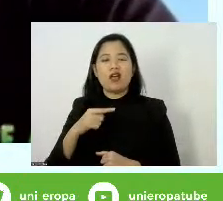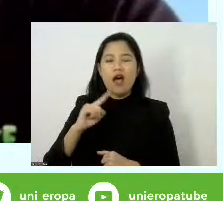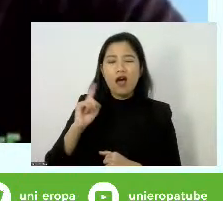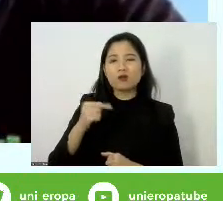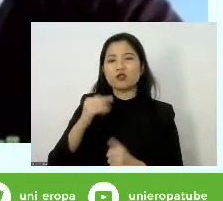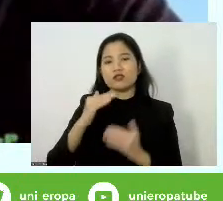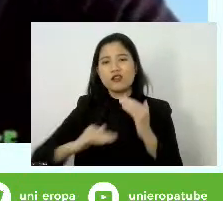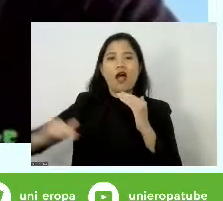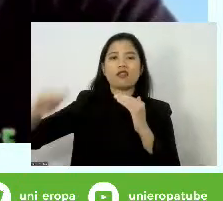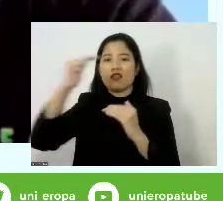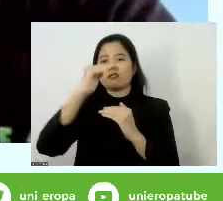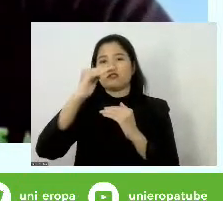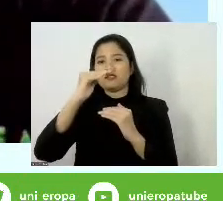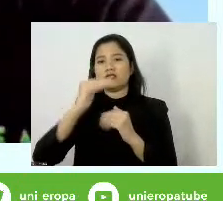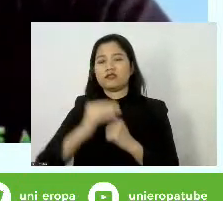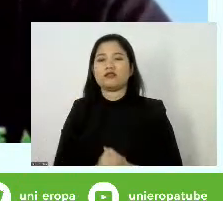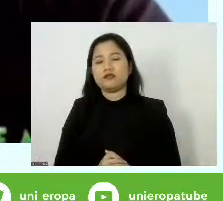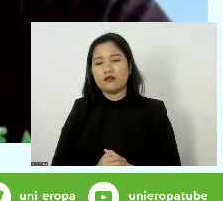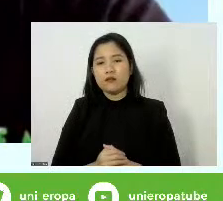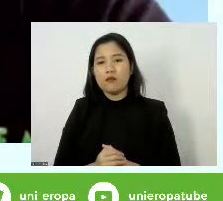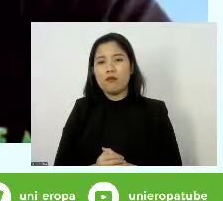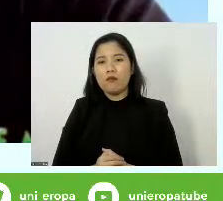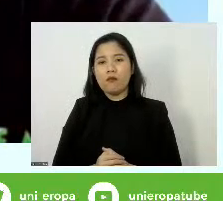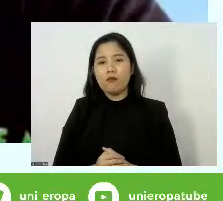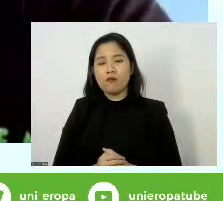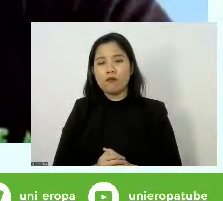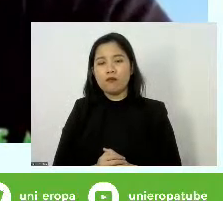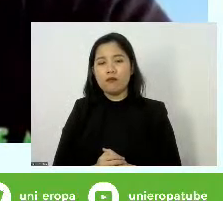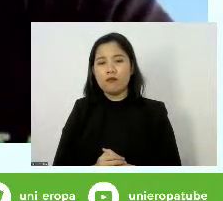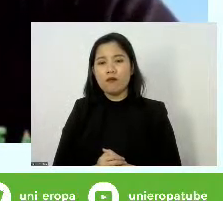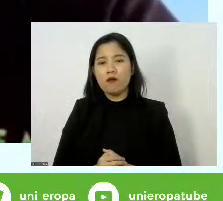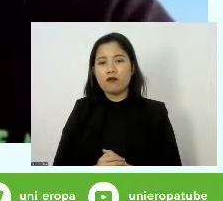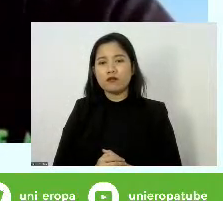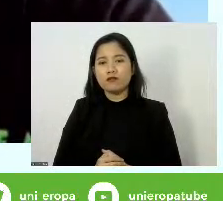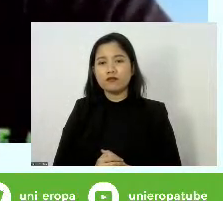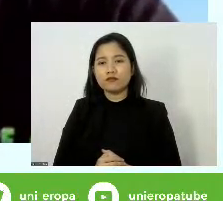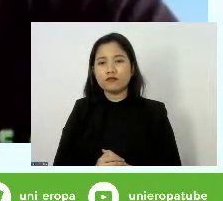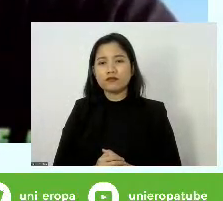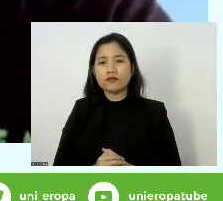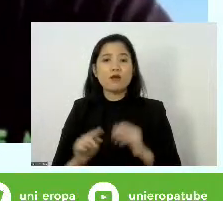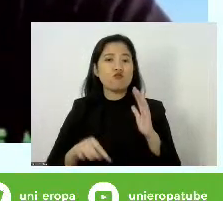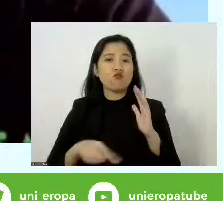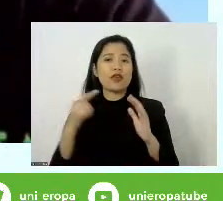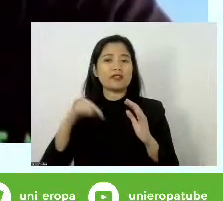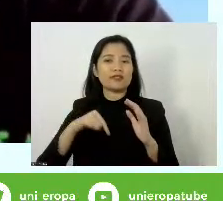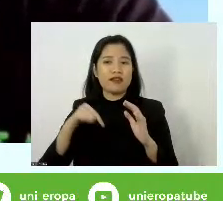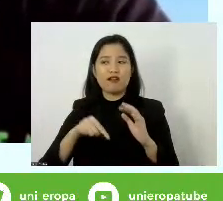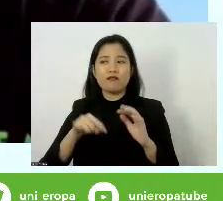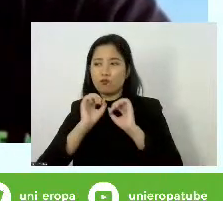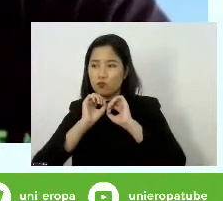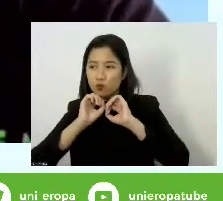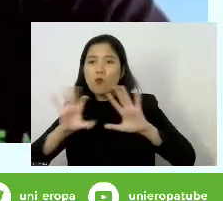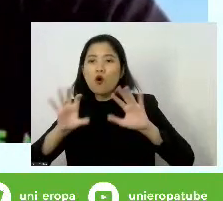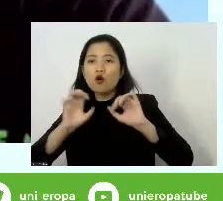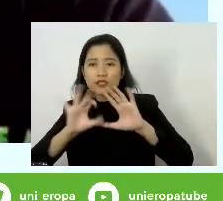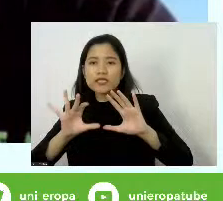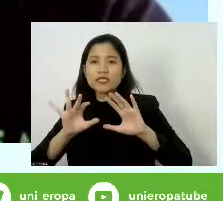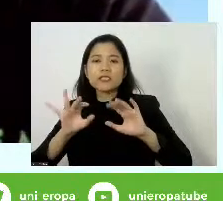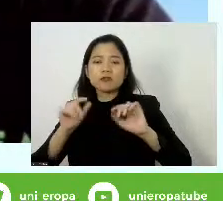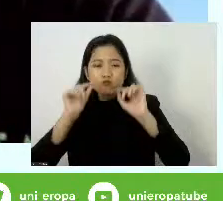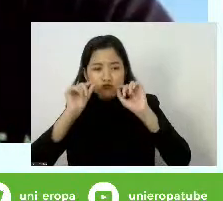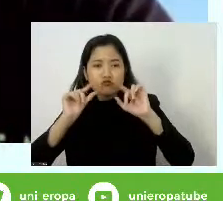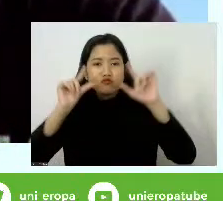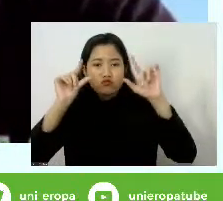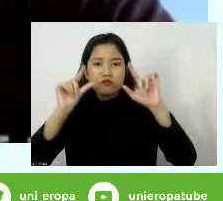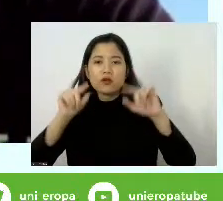jadi Om apa namanya ya dari sekarang gitu dipromosikan nya tower resletingnya gitu sehingga